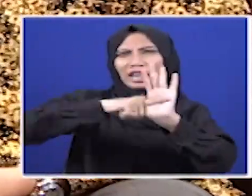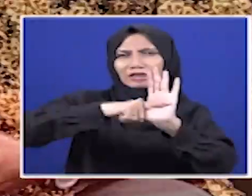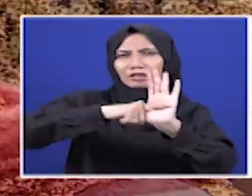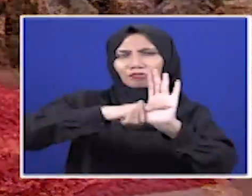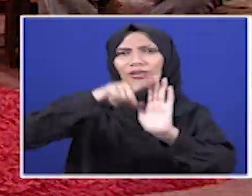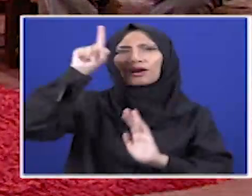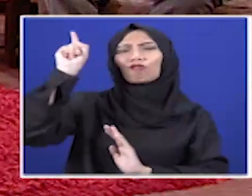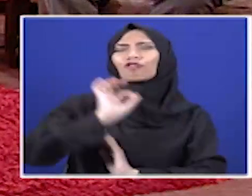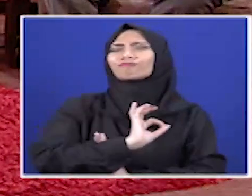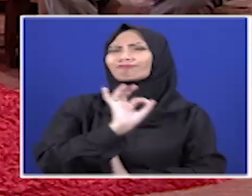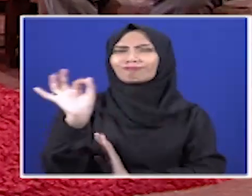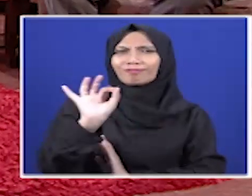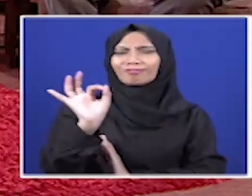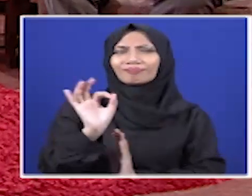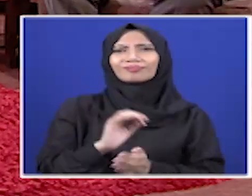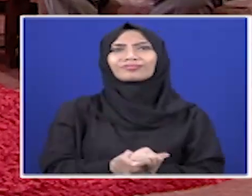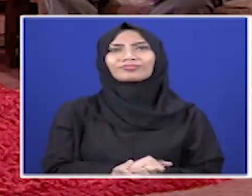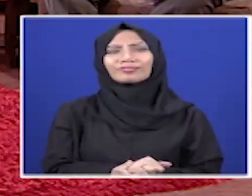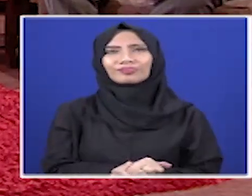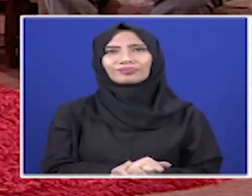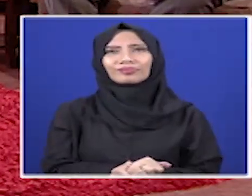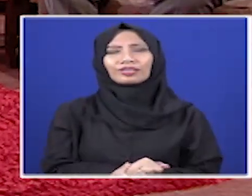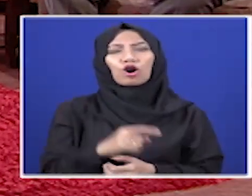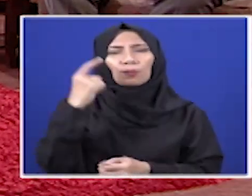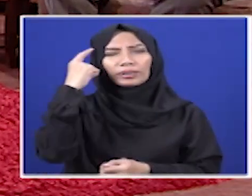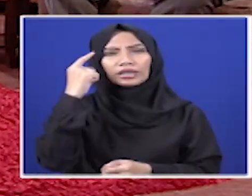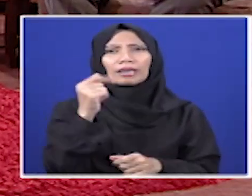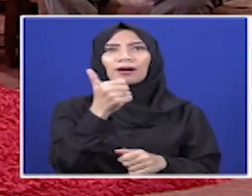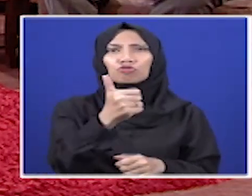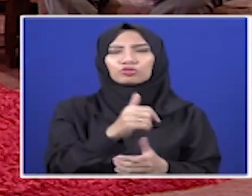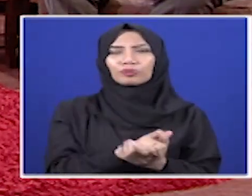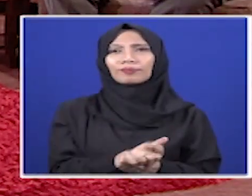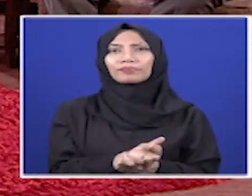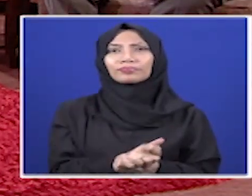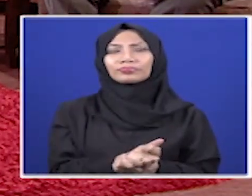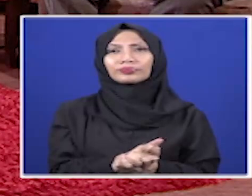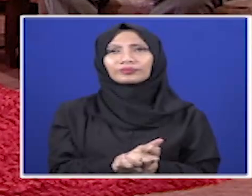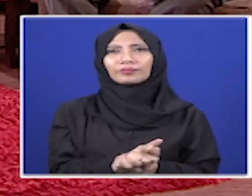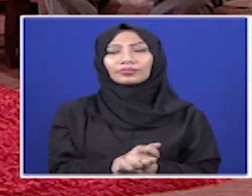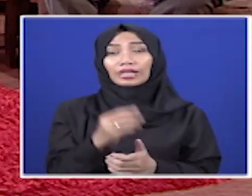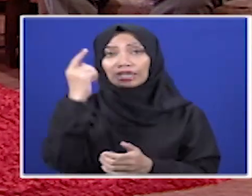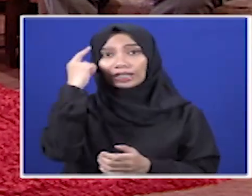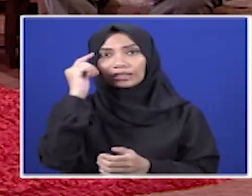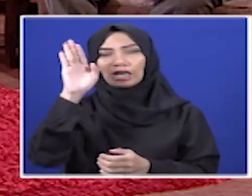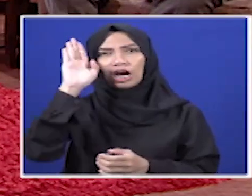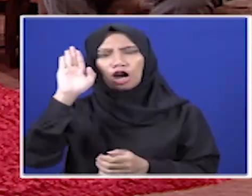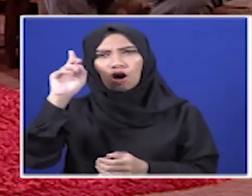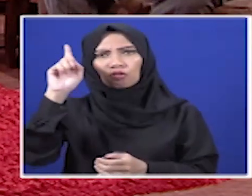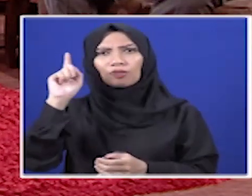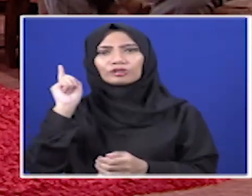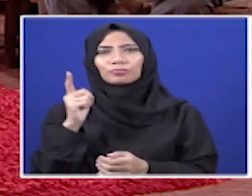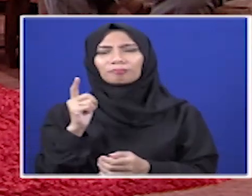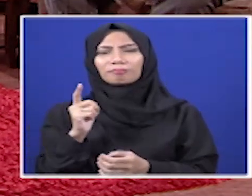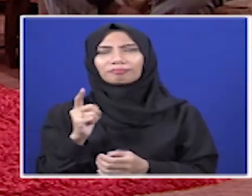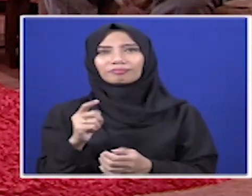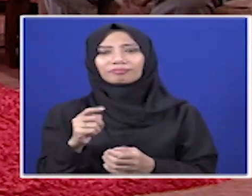lagi kepada Allah dan mudah-mudahan Allah pertemukan karena Allah menciptakan di bumi ini berpasang-pasangan tentu masih ada pasangan